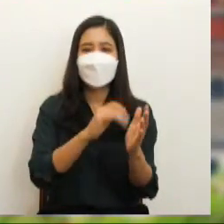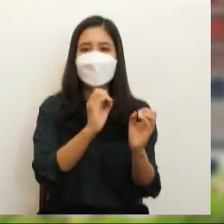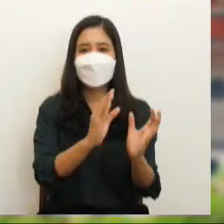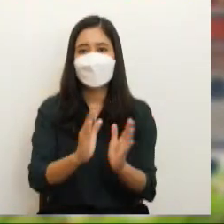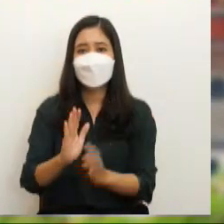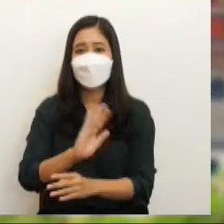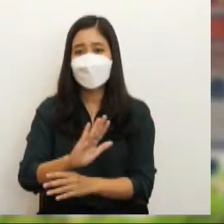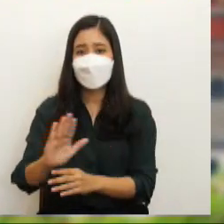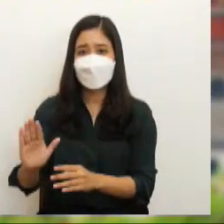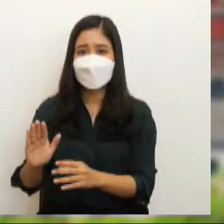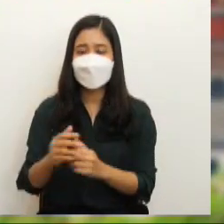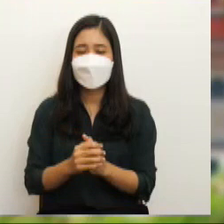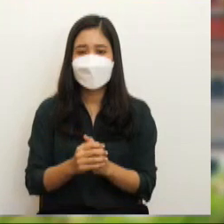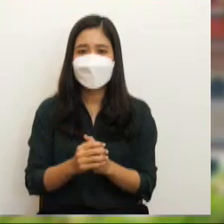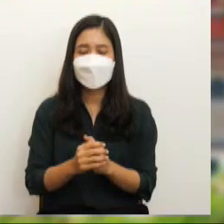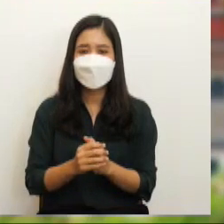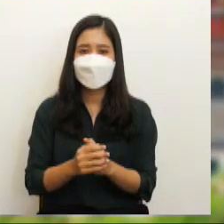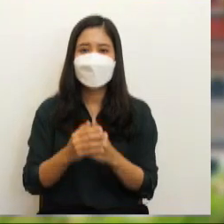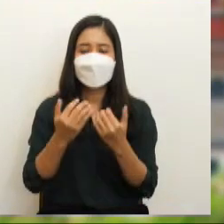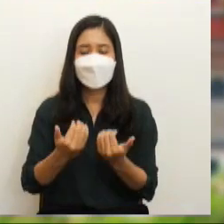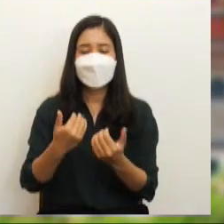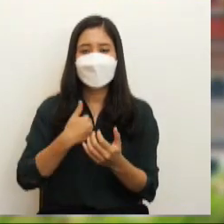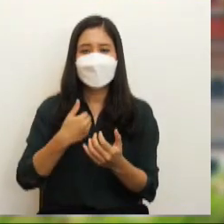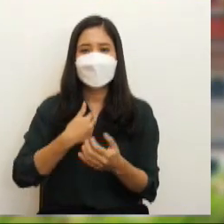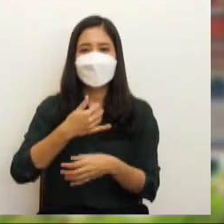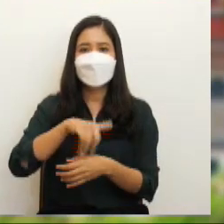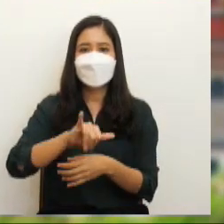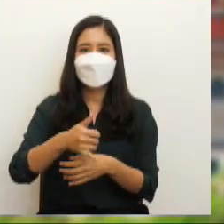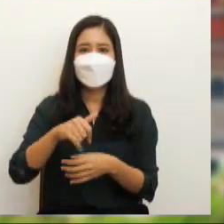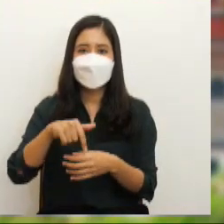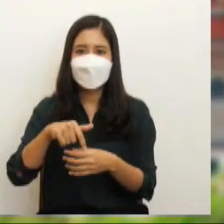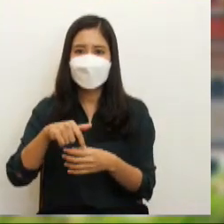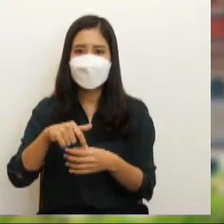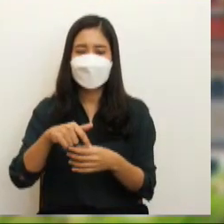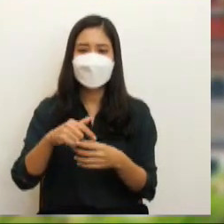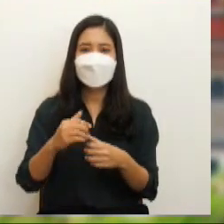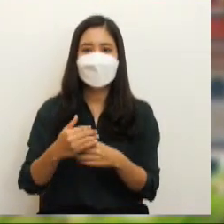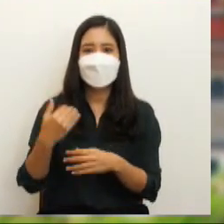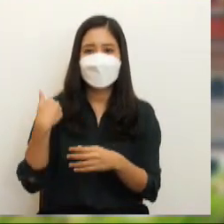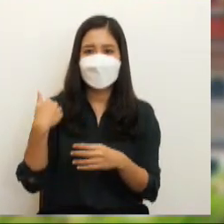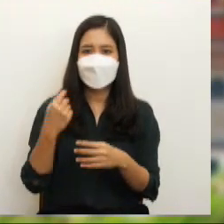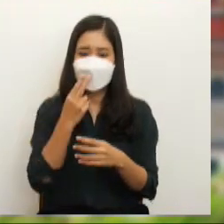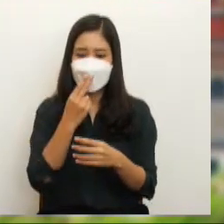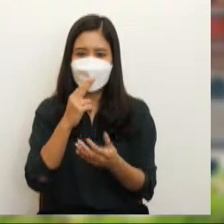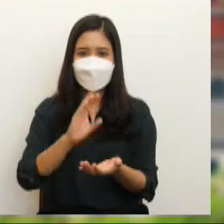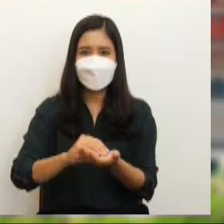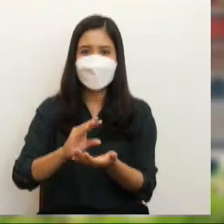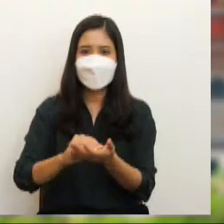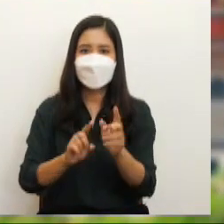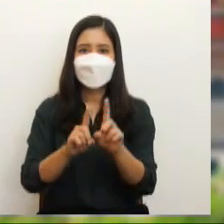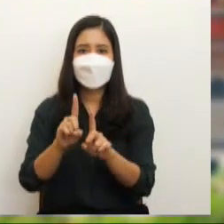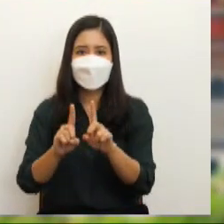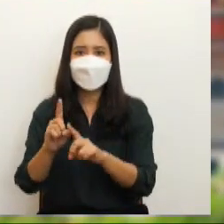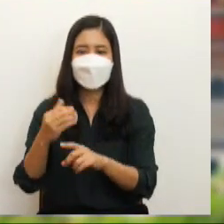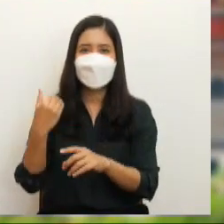กตัวอย่างขณะนี้นะครับในเดือนมิถุนายนในเดือนกรกฎาคมที่จะเข้าเนี่ยหลายจังหวัดได้ประมาณ 200,000 ได้ประมาณ 170,000 ก็จะไม่เ